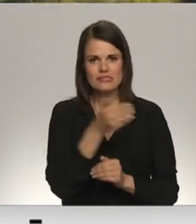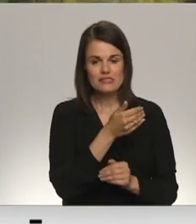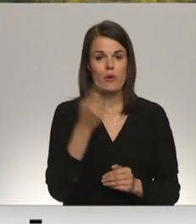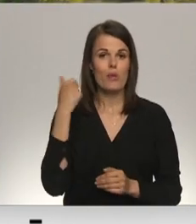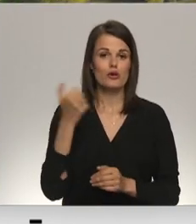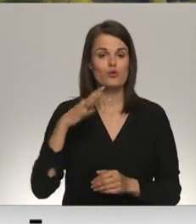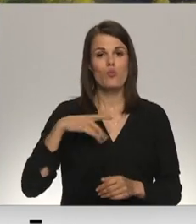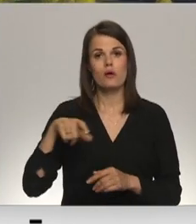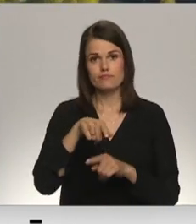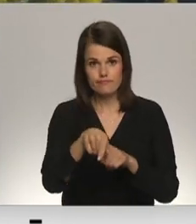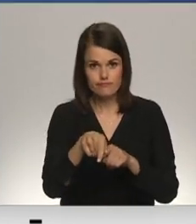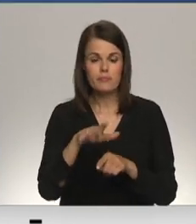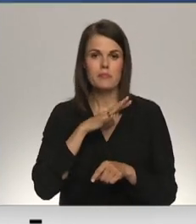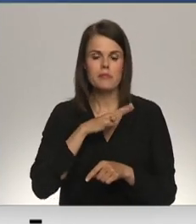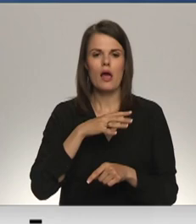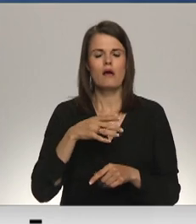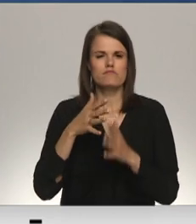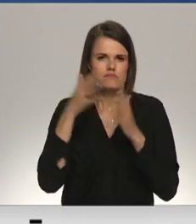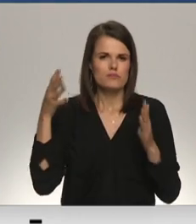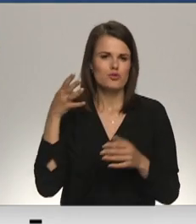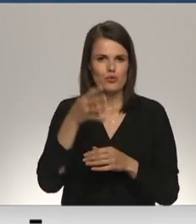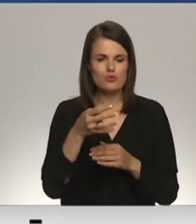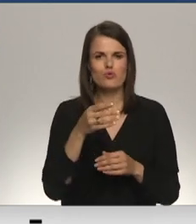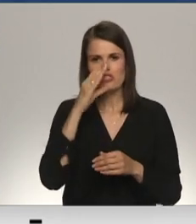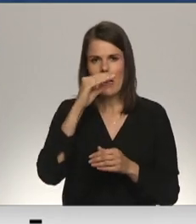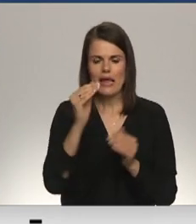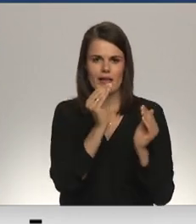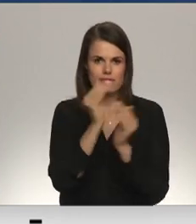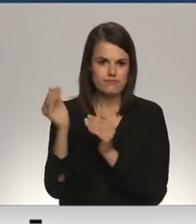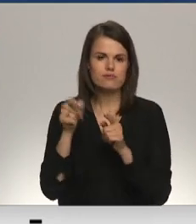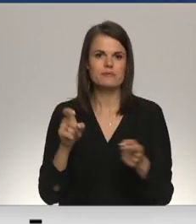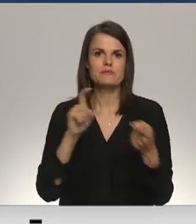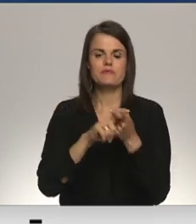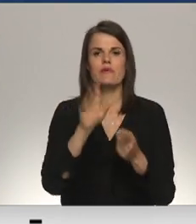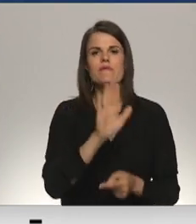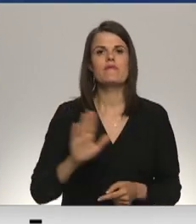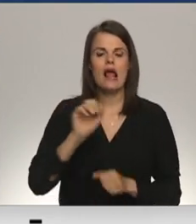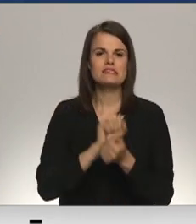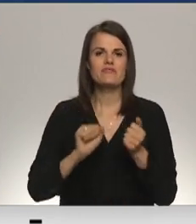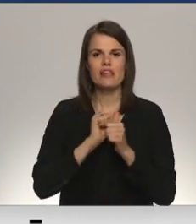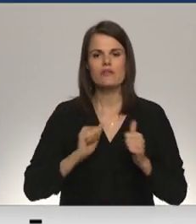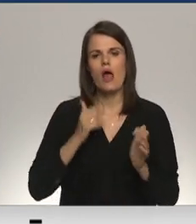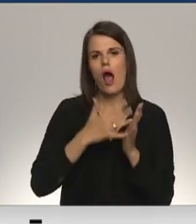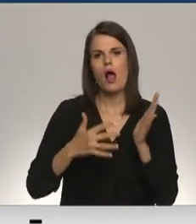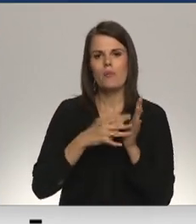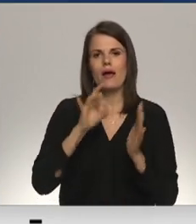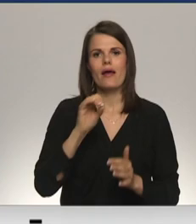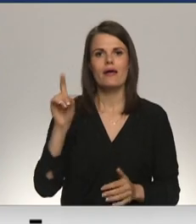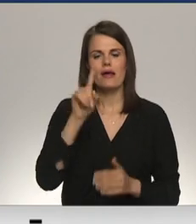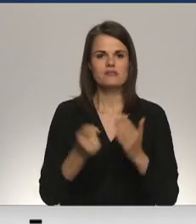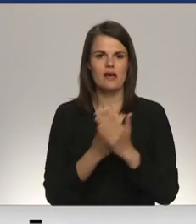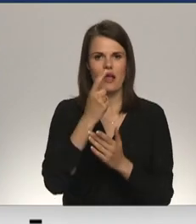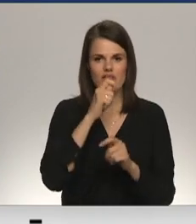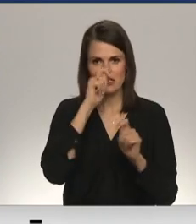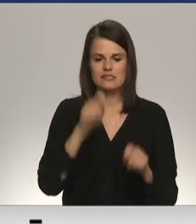ielaisti 4000 līdeku mazuļu. Kā skaidro Bior pētniece, tas norit saskaņā ar valsts vides dienesta aprēķinātajiem hidroelektrostaciju